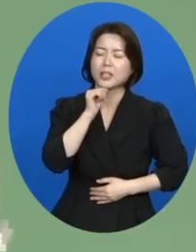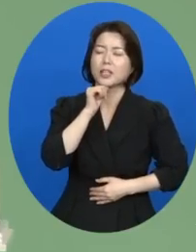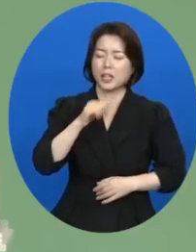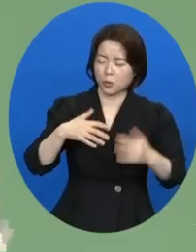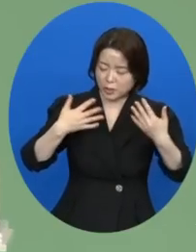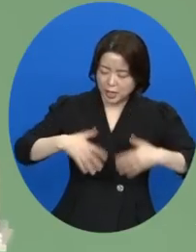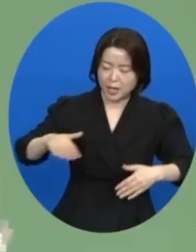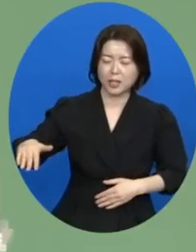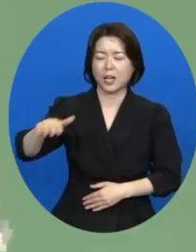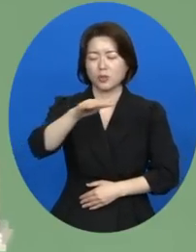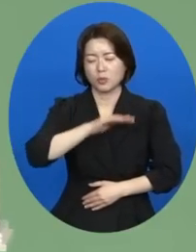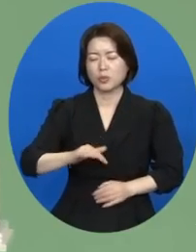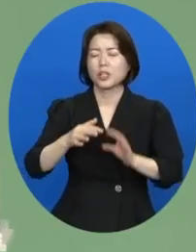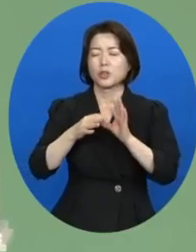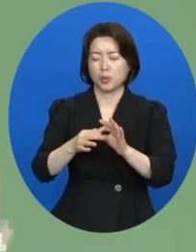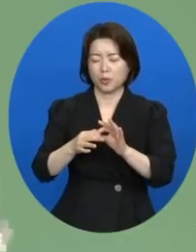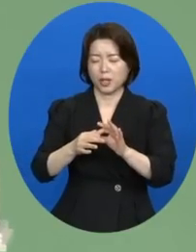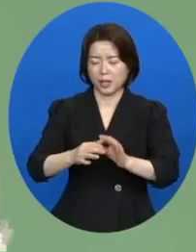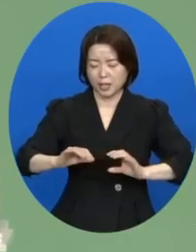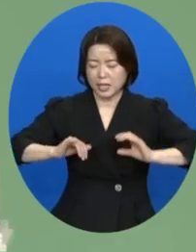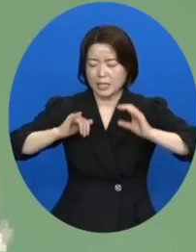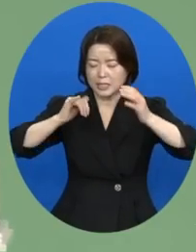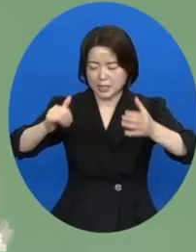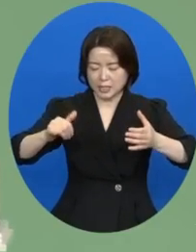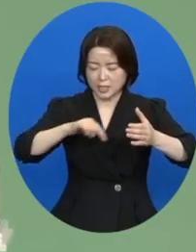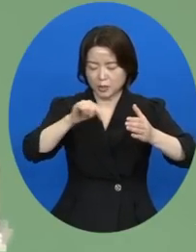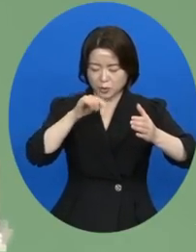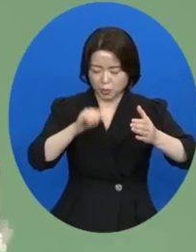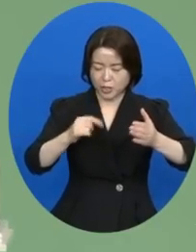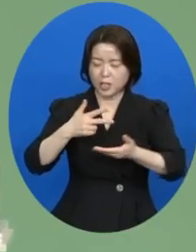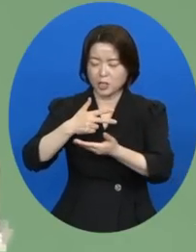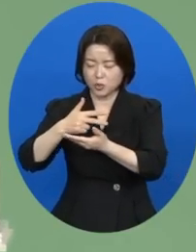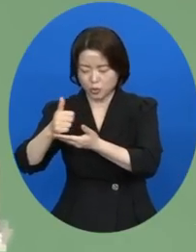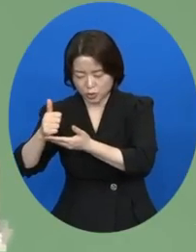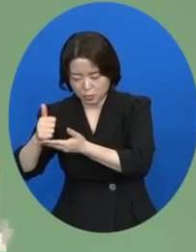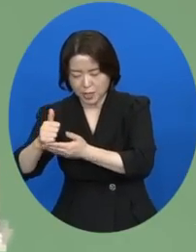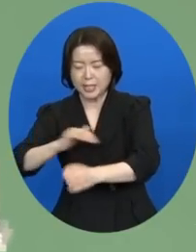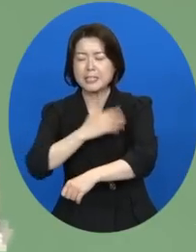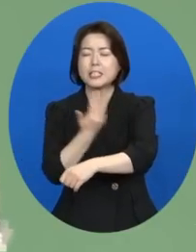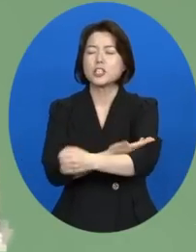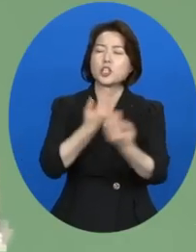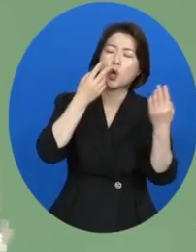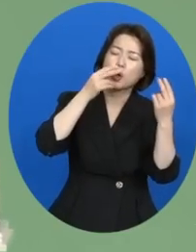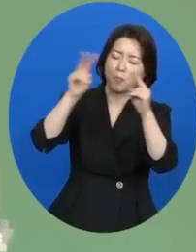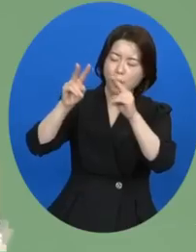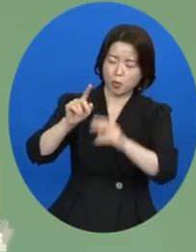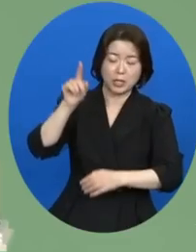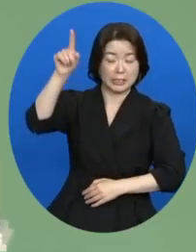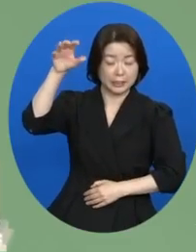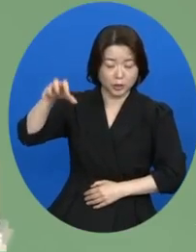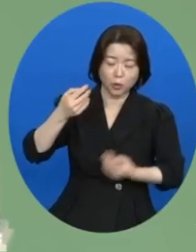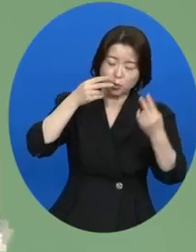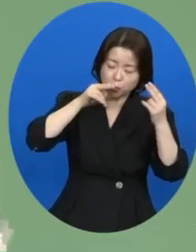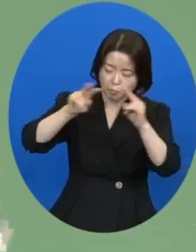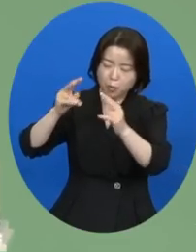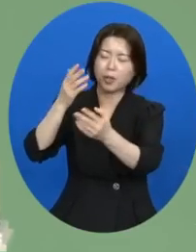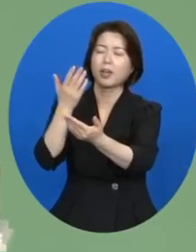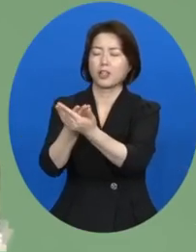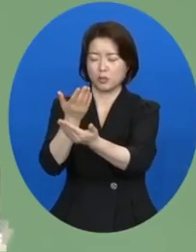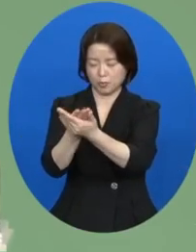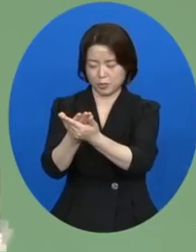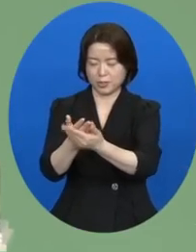약한 우리를 통해 세상이 주님의 능력을 보며 천국을 보게 하여